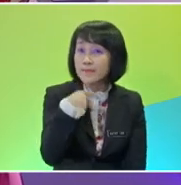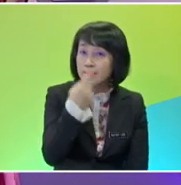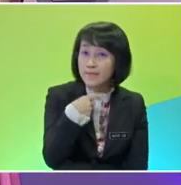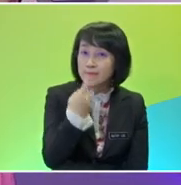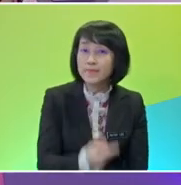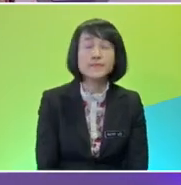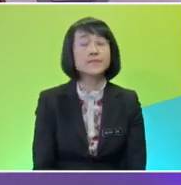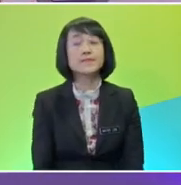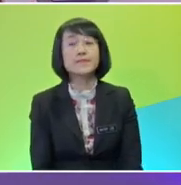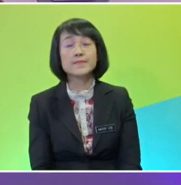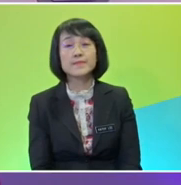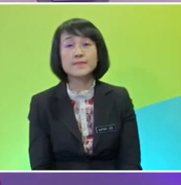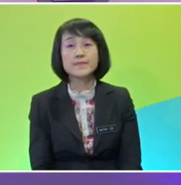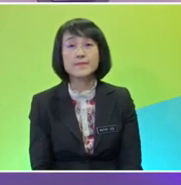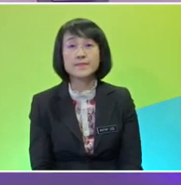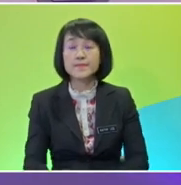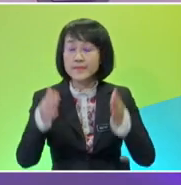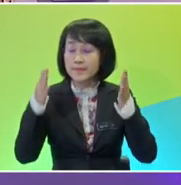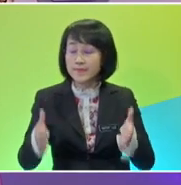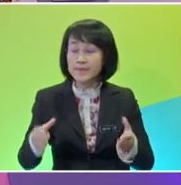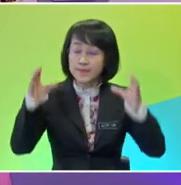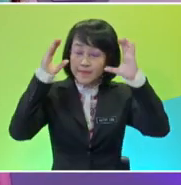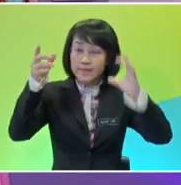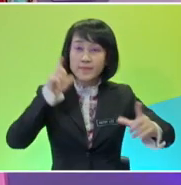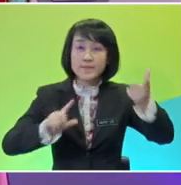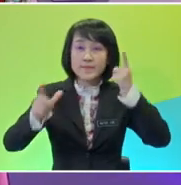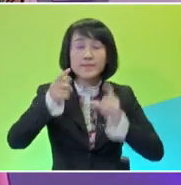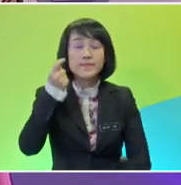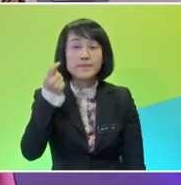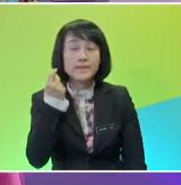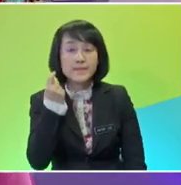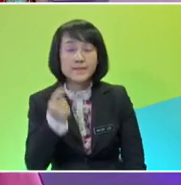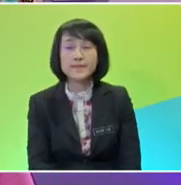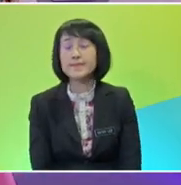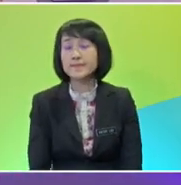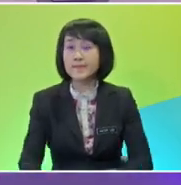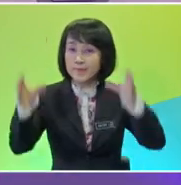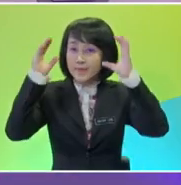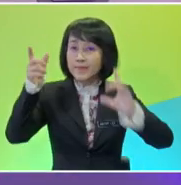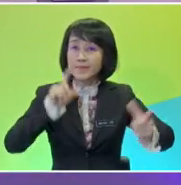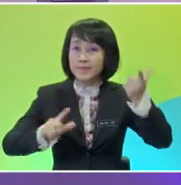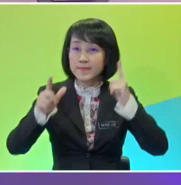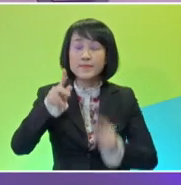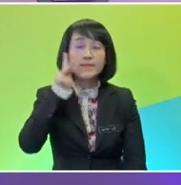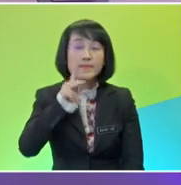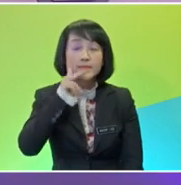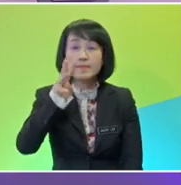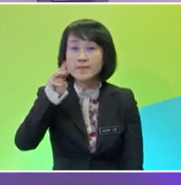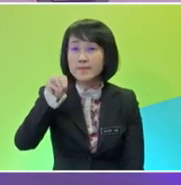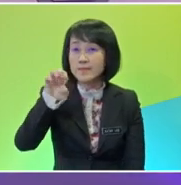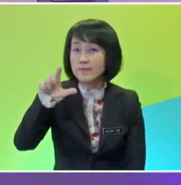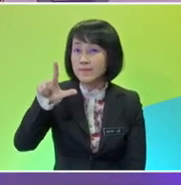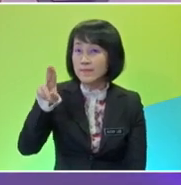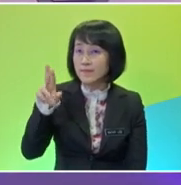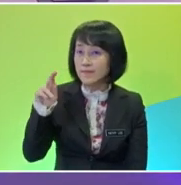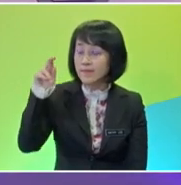yang tadi udah lakunkan bersama dengan Abang Fizi telah melakukan watak Kakak Melur jadi pada hari